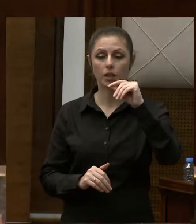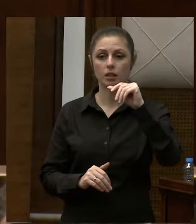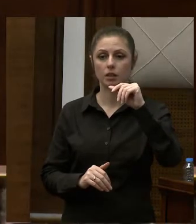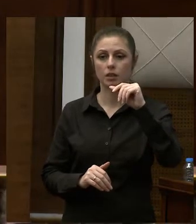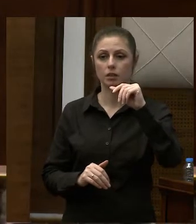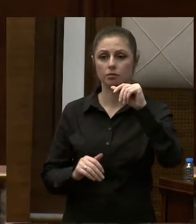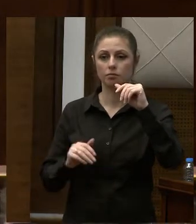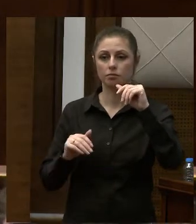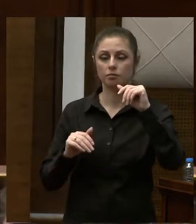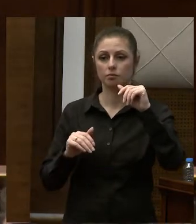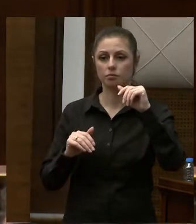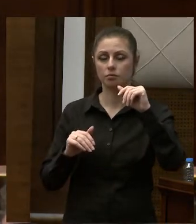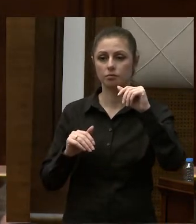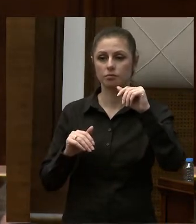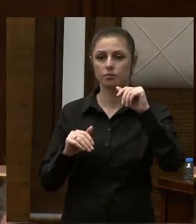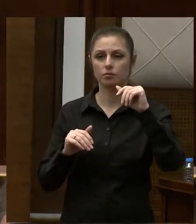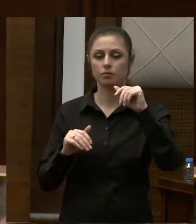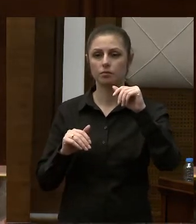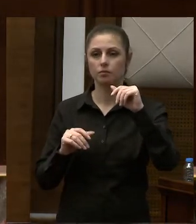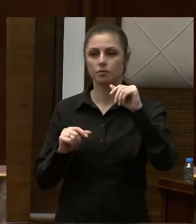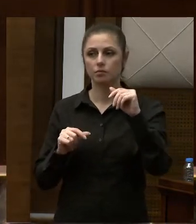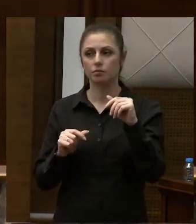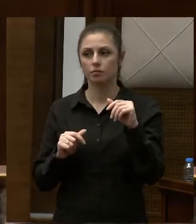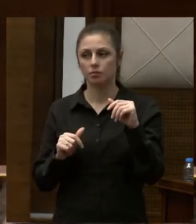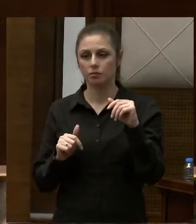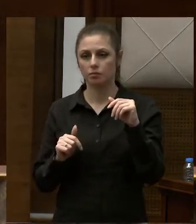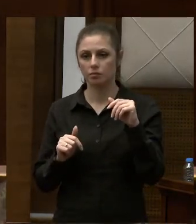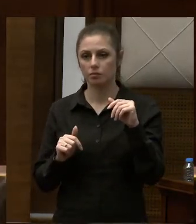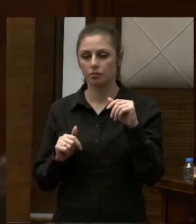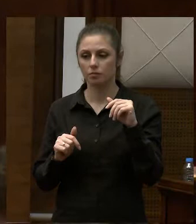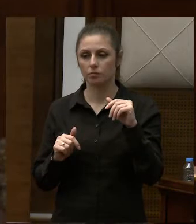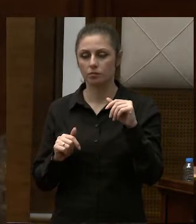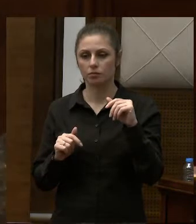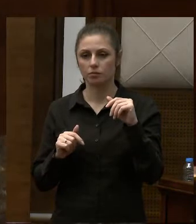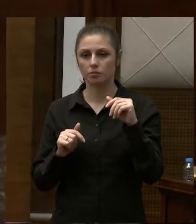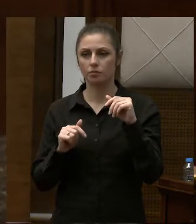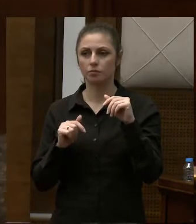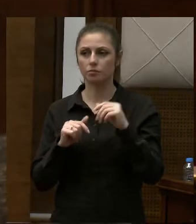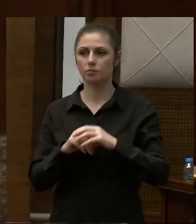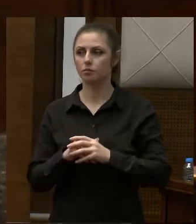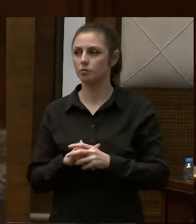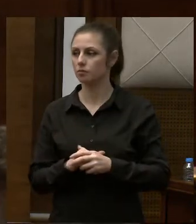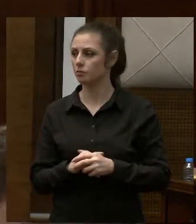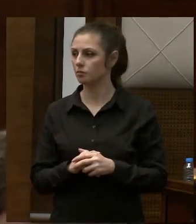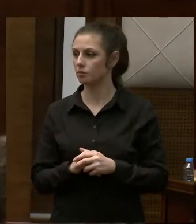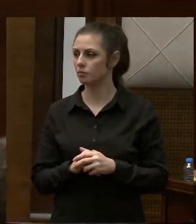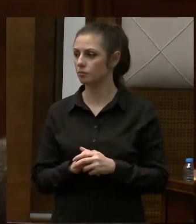veya kiremit... Plastik kullanamıyor yani. Plastik kullanılmıyor, yani bütün esaslı kullanılmıyor başkanım. O zaman onu ekliyorsunuz, onu